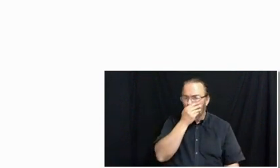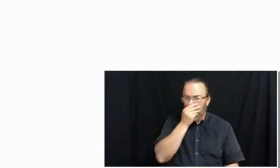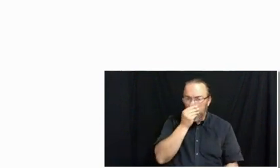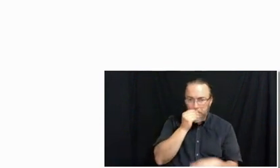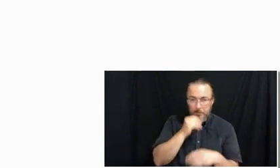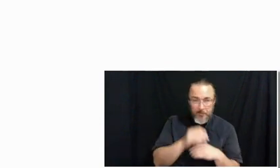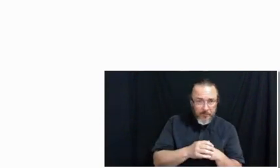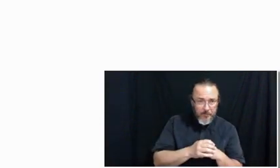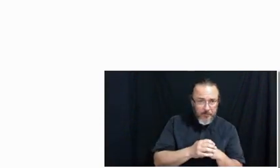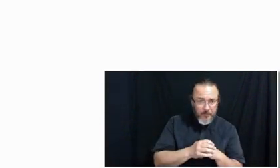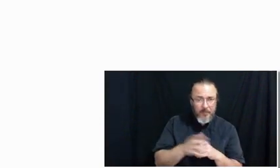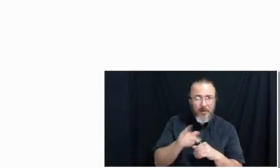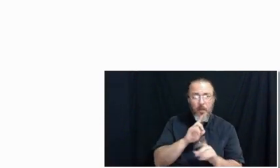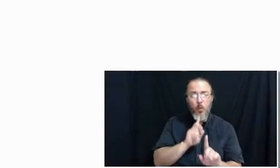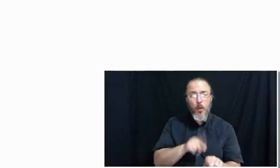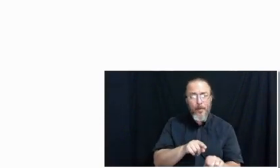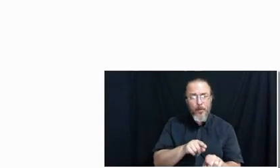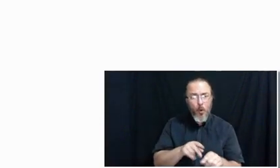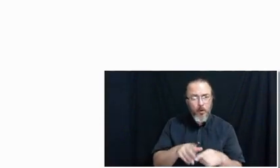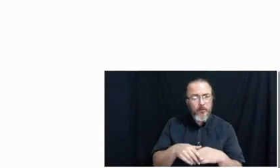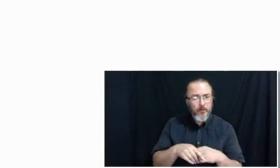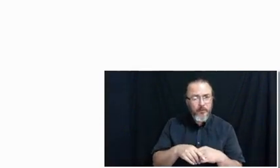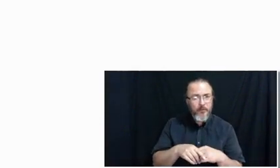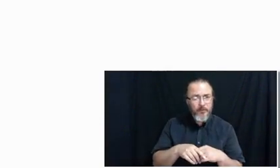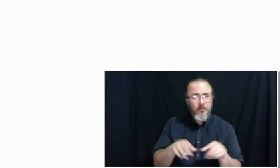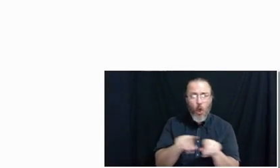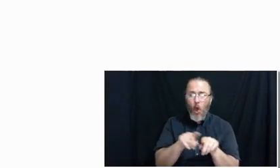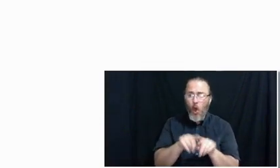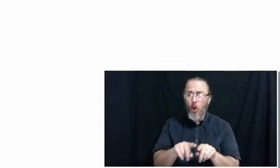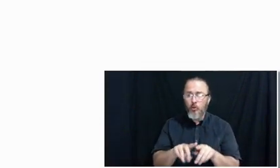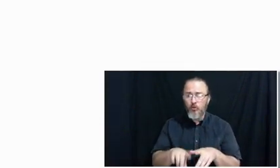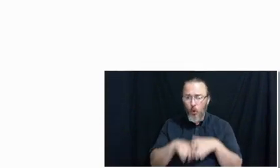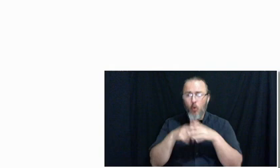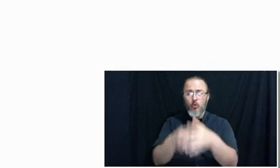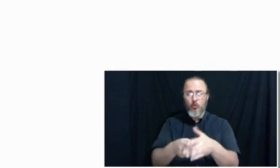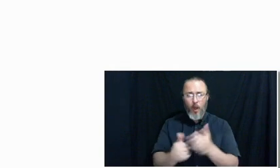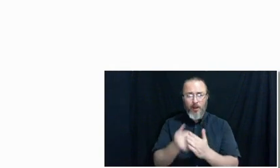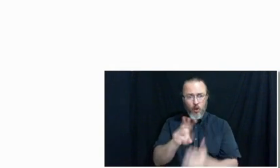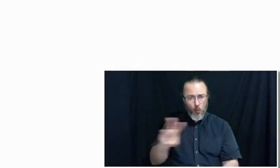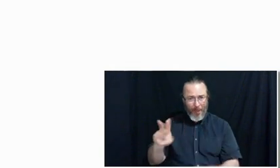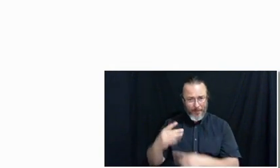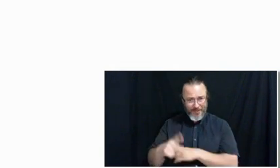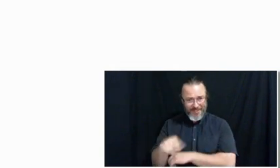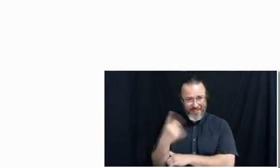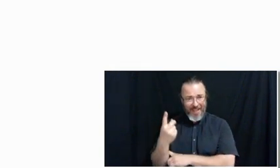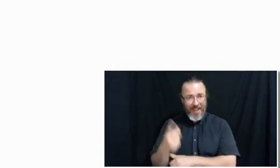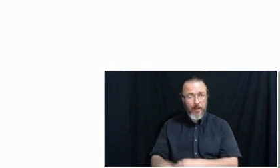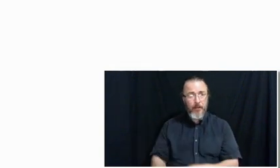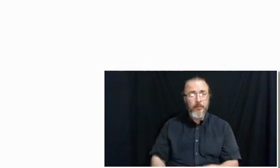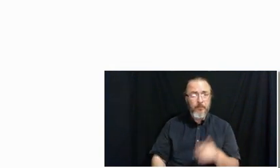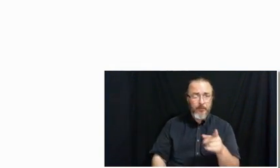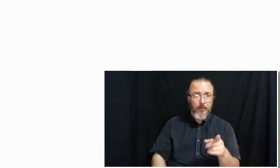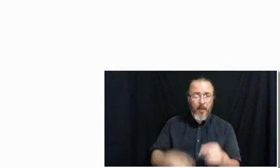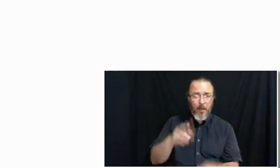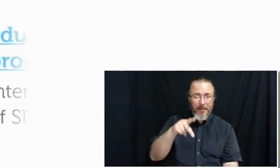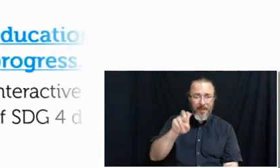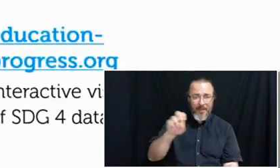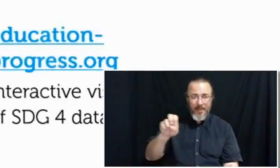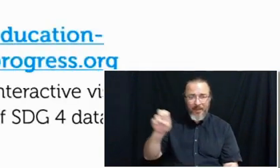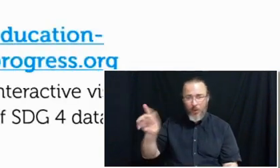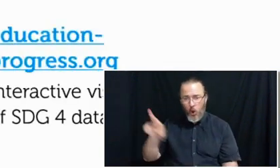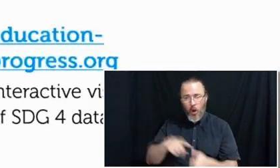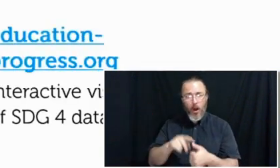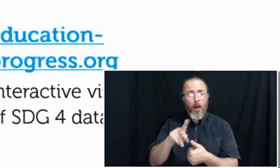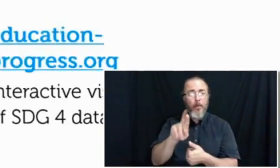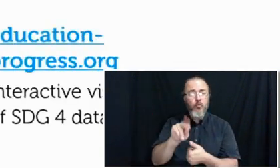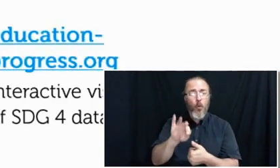Comme on vient de l'entendre, les équipes du rapport est enthousiaste de lancer un nouveau site web aujourd'hui, le site web